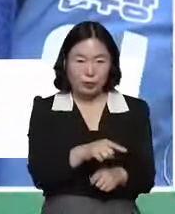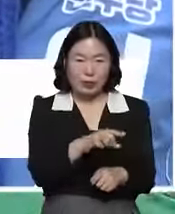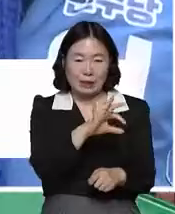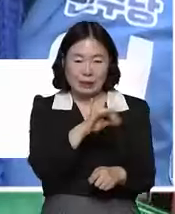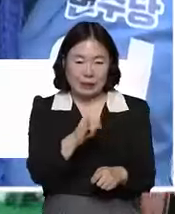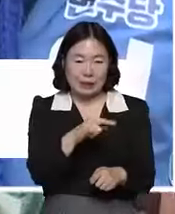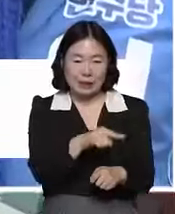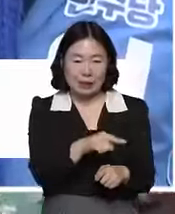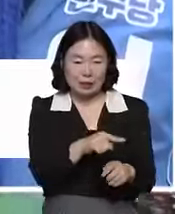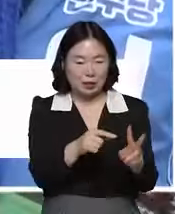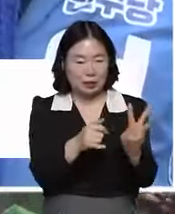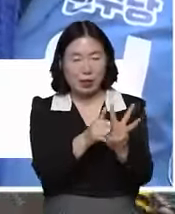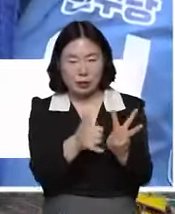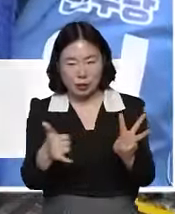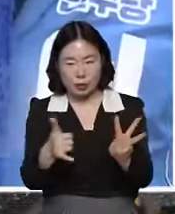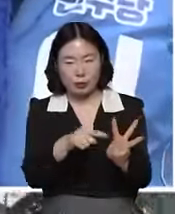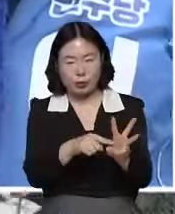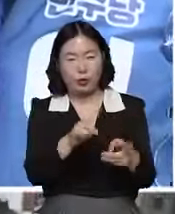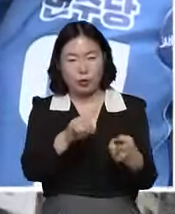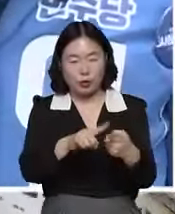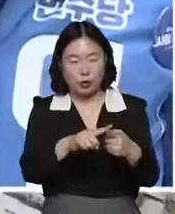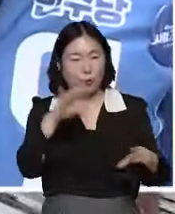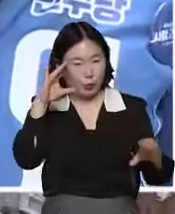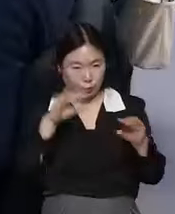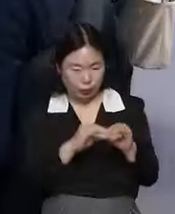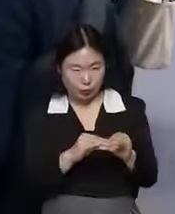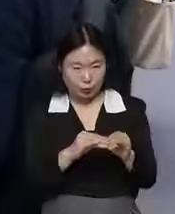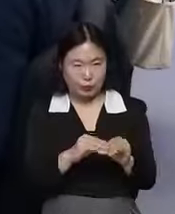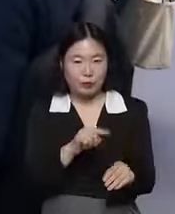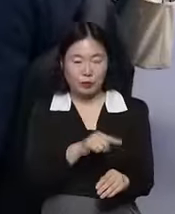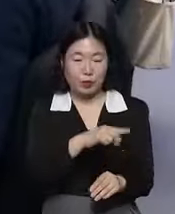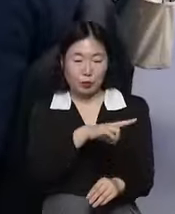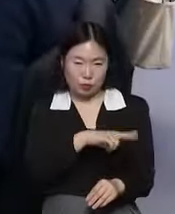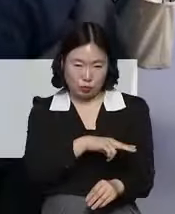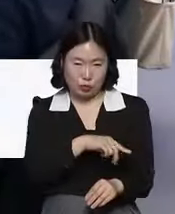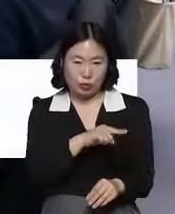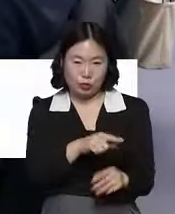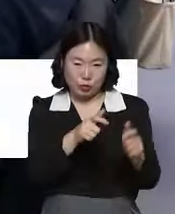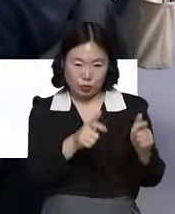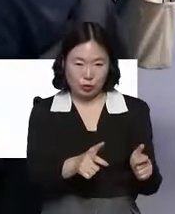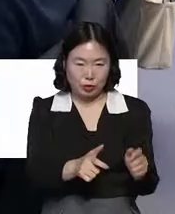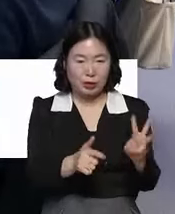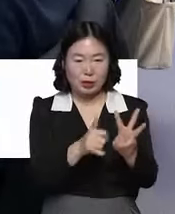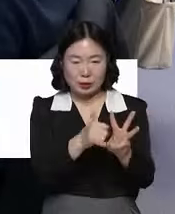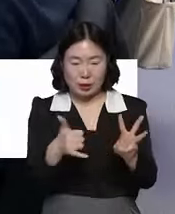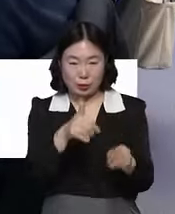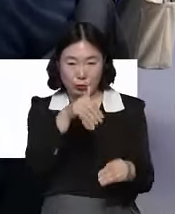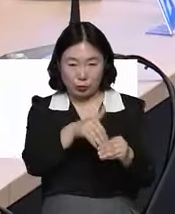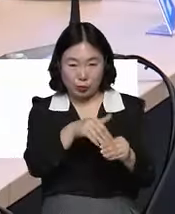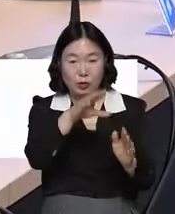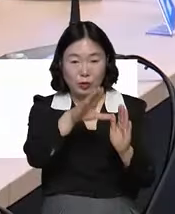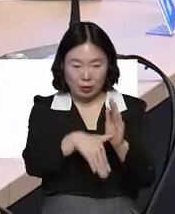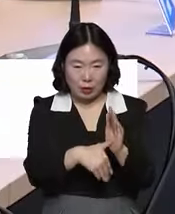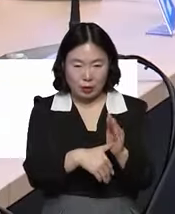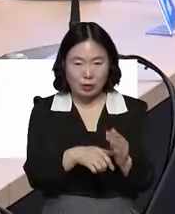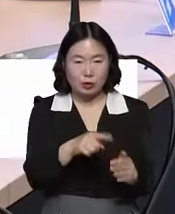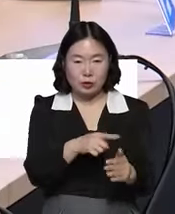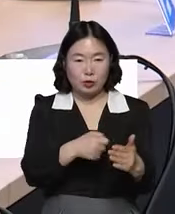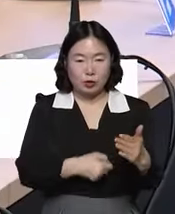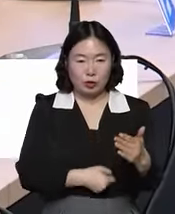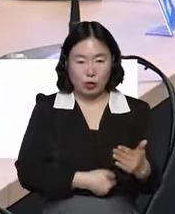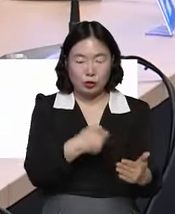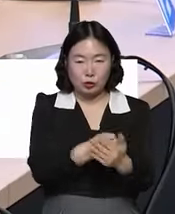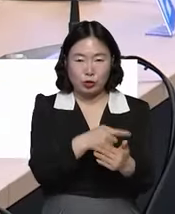군수의 3인 경선을 의결했습니다 현역 의원이 있는 지역에서 3인 경선을 치를 경우 결선투표를